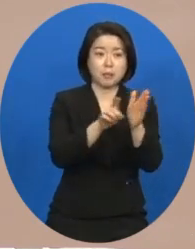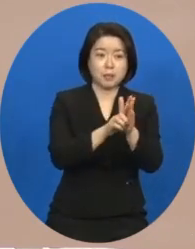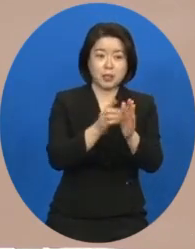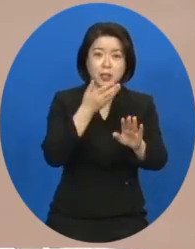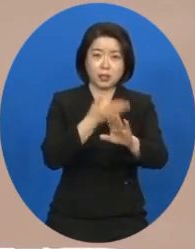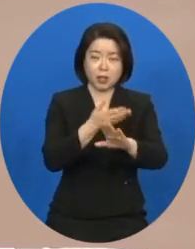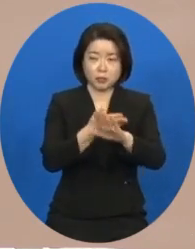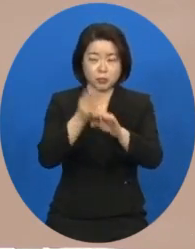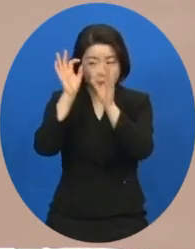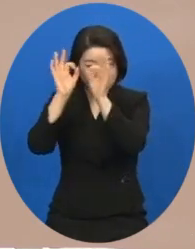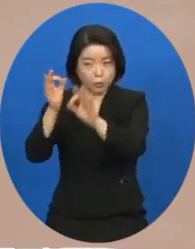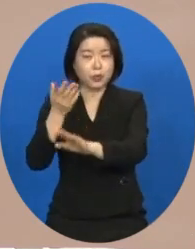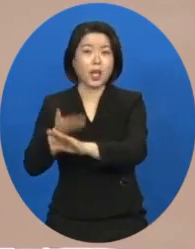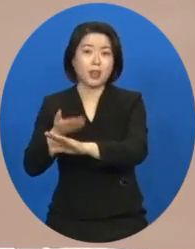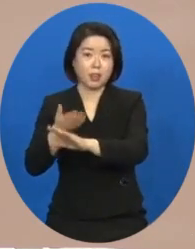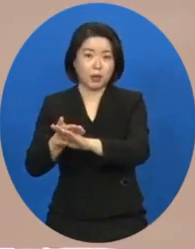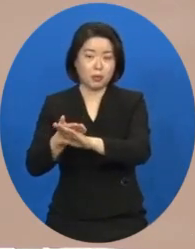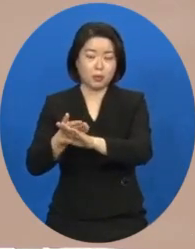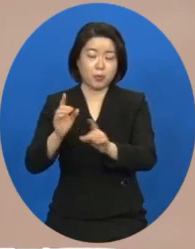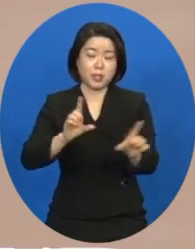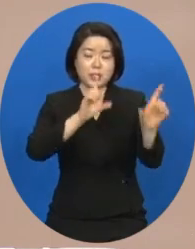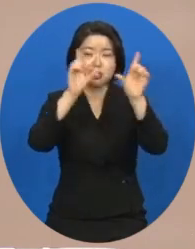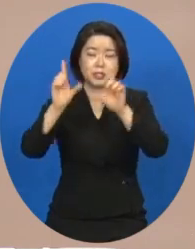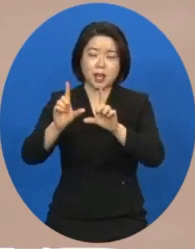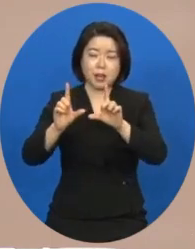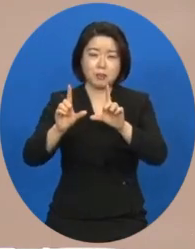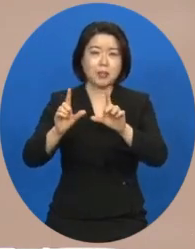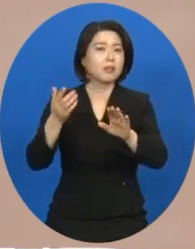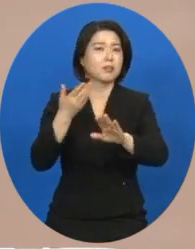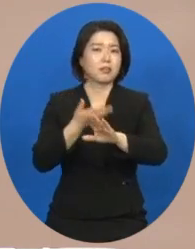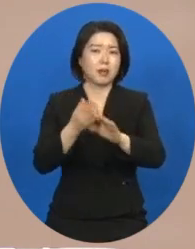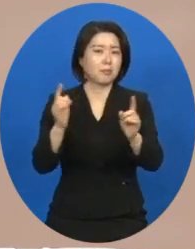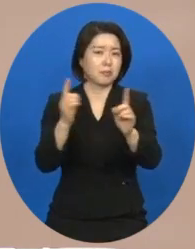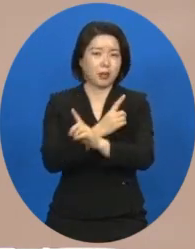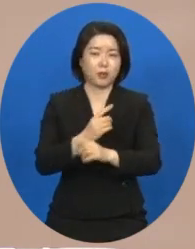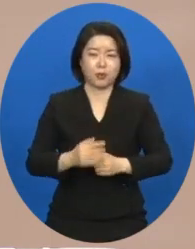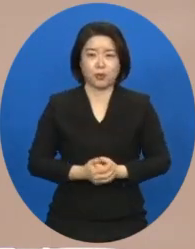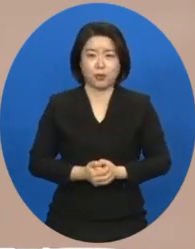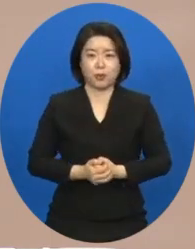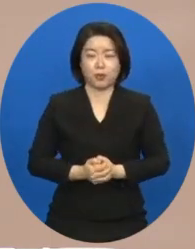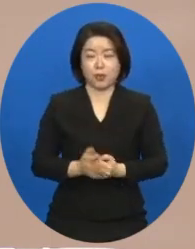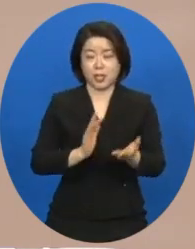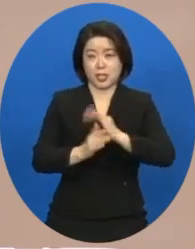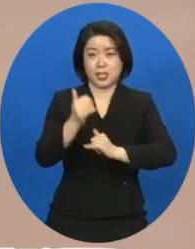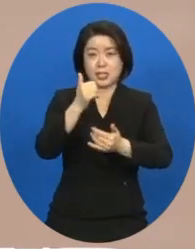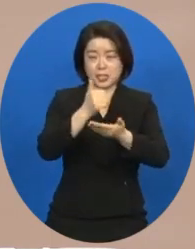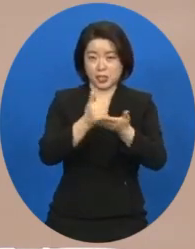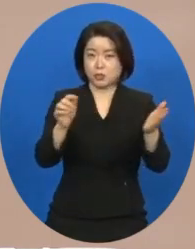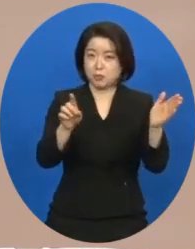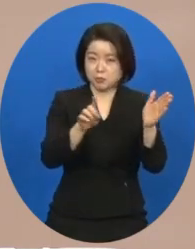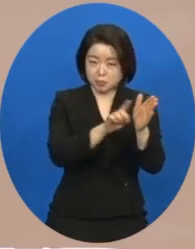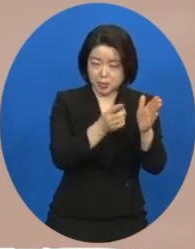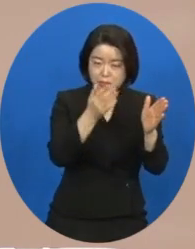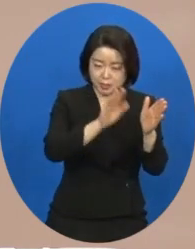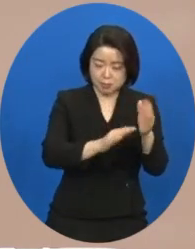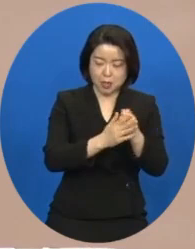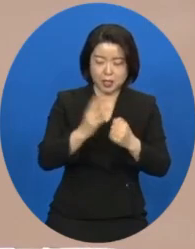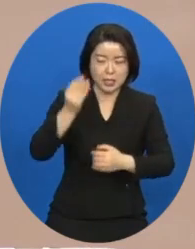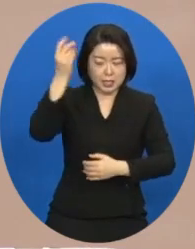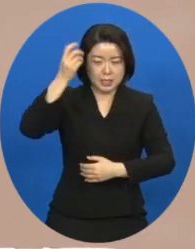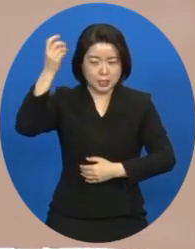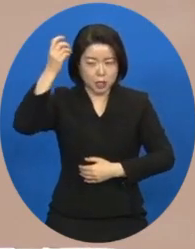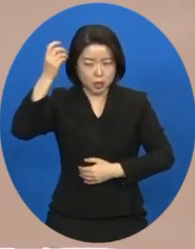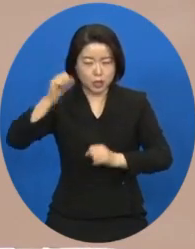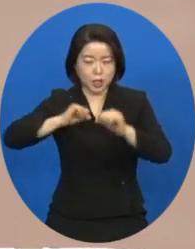게 달라지고 사는 삶이 달라지는 것. 예수를 믿어도 성령의 역사로 믿을